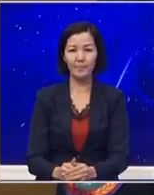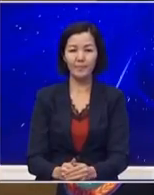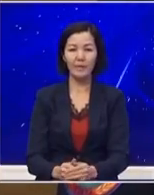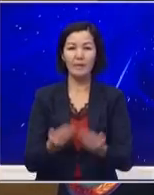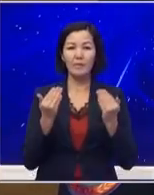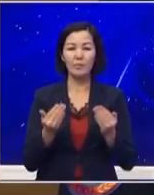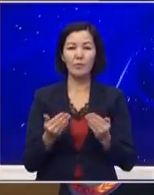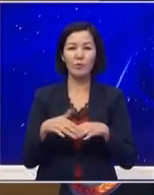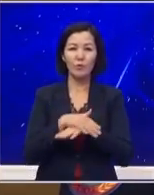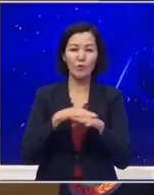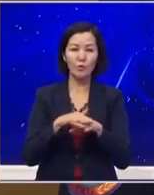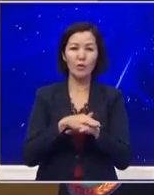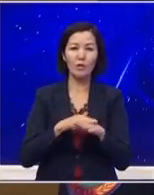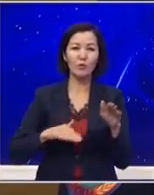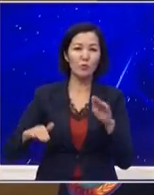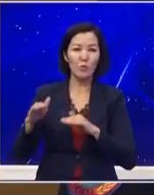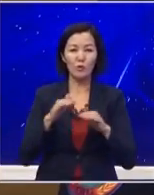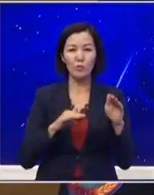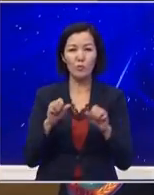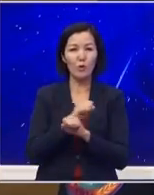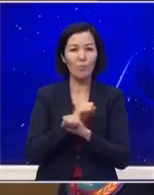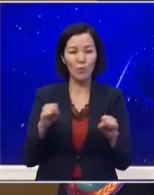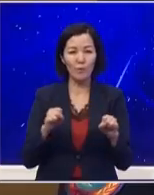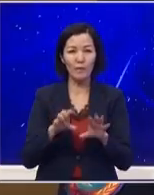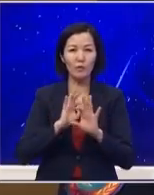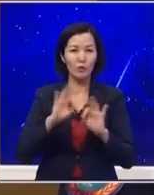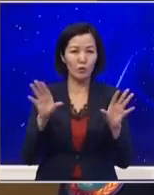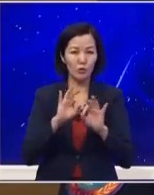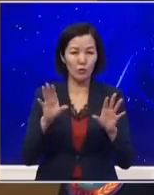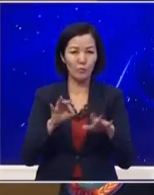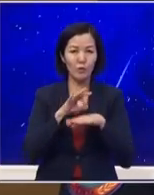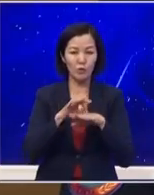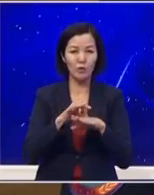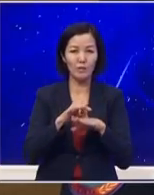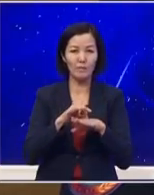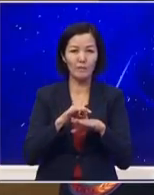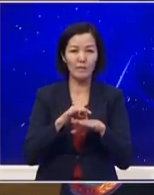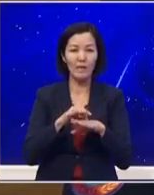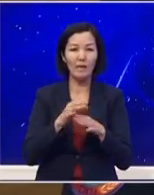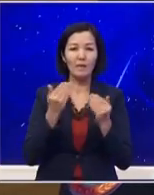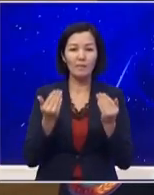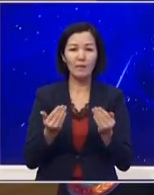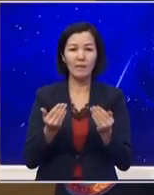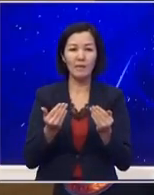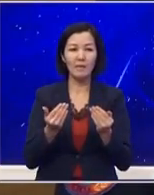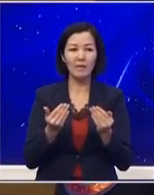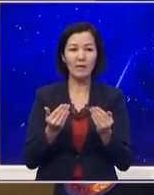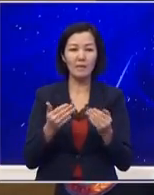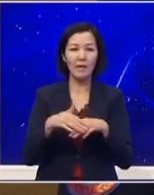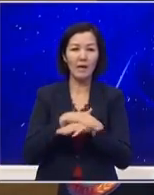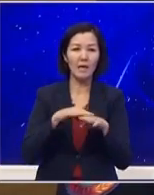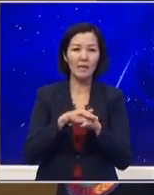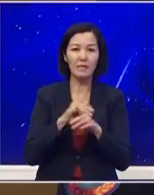Біз бүгін тұрғындарға суға шомылуға болмайтынын ескерту үшін түсіндірме жұмыстарын жүргіземіз. Арнайы ойықтар биыл жоқ. Жұртшылықтың